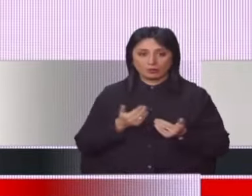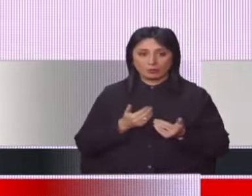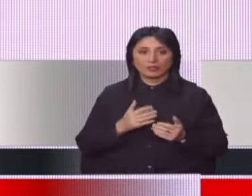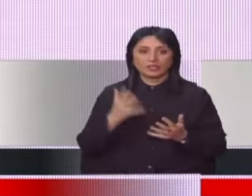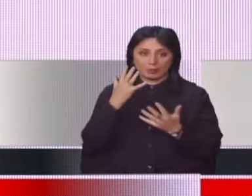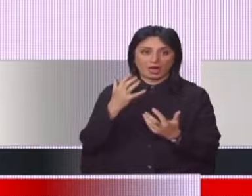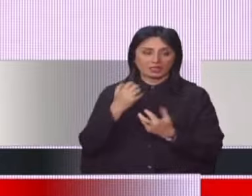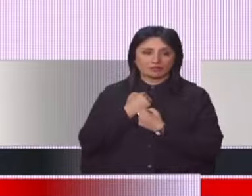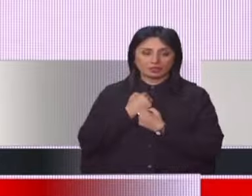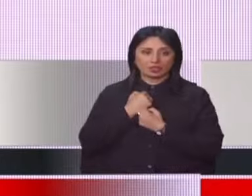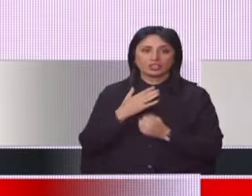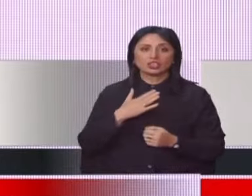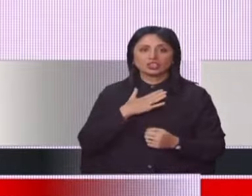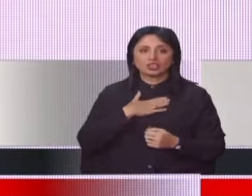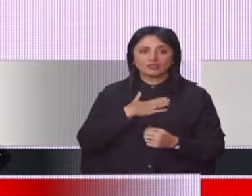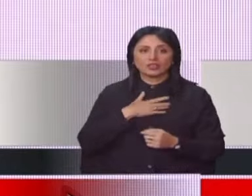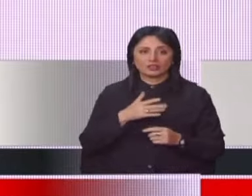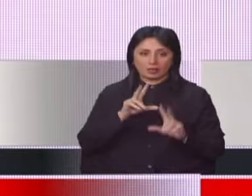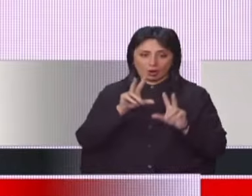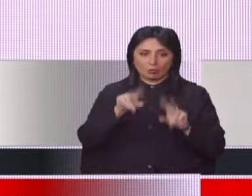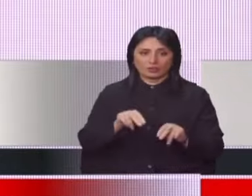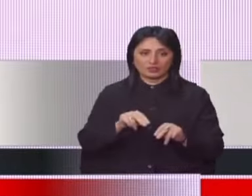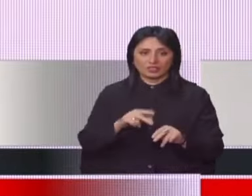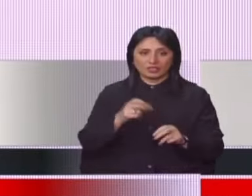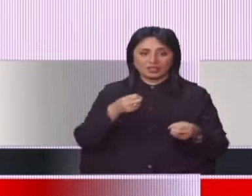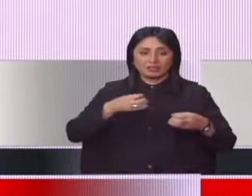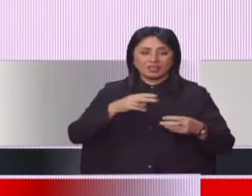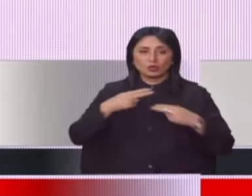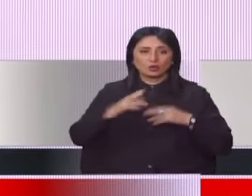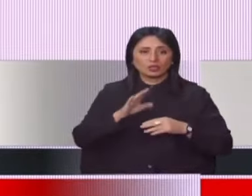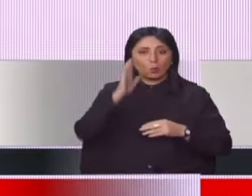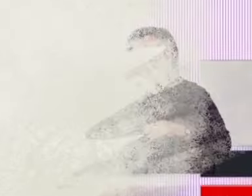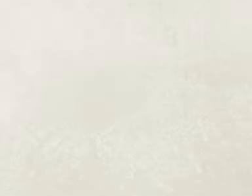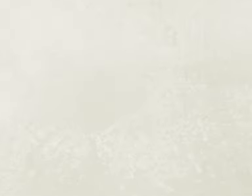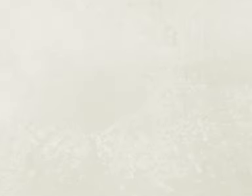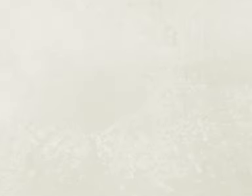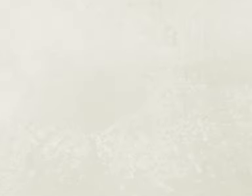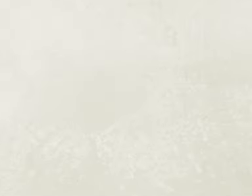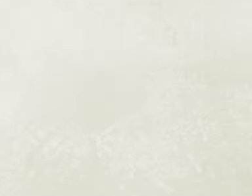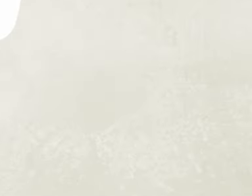დაგვიჭრიათ ხარი და ჩვენ პირობას გაძლევთ, რომ შურისძიების ნაცვლად მომავალზე ვიფიქროთ.